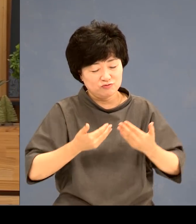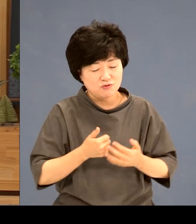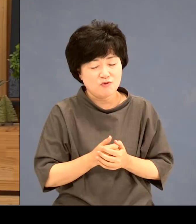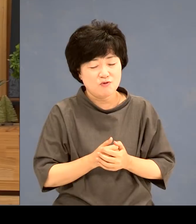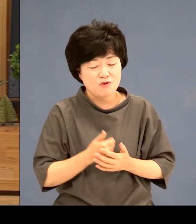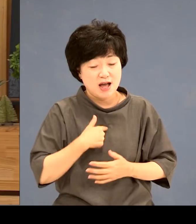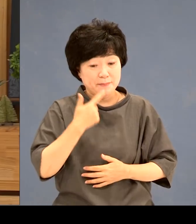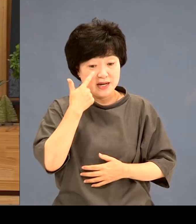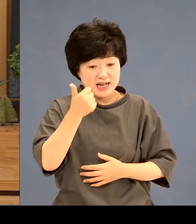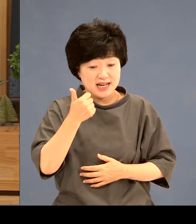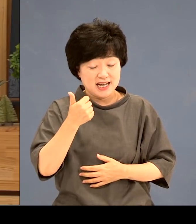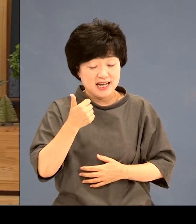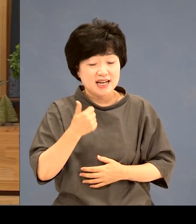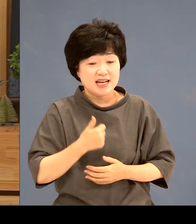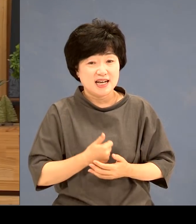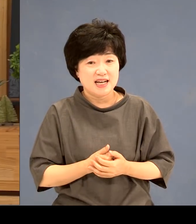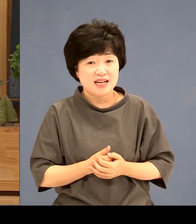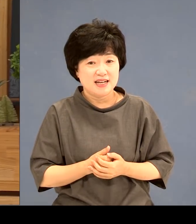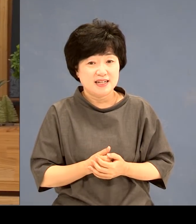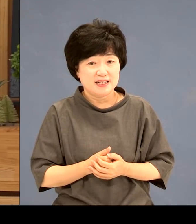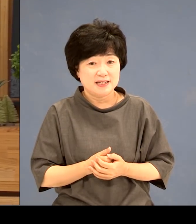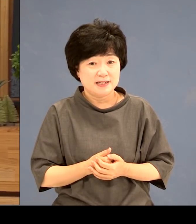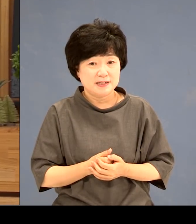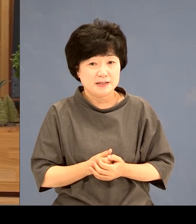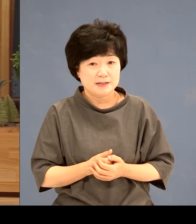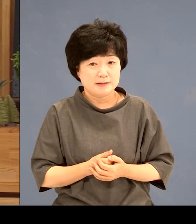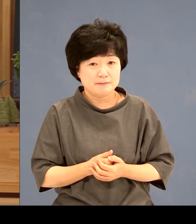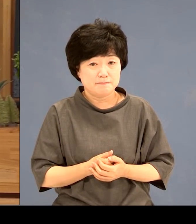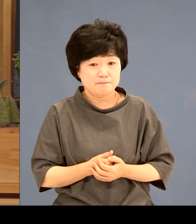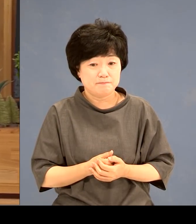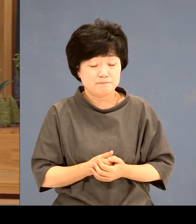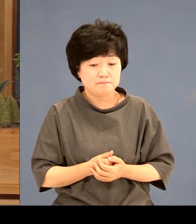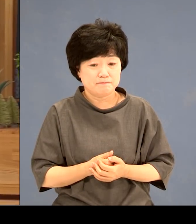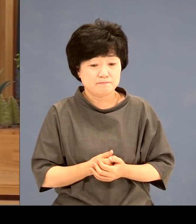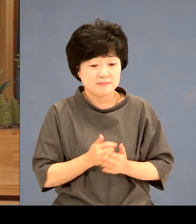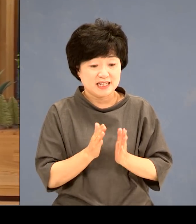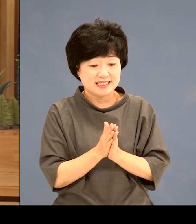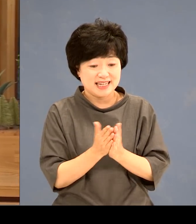건강하게 성장해 주고 또 아빠가 이번에